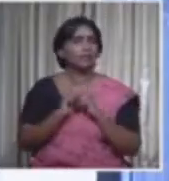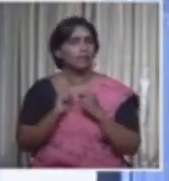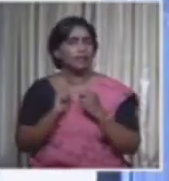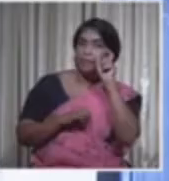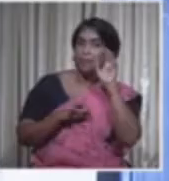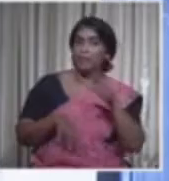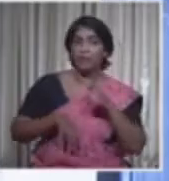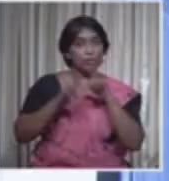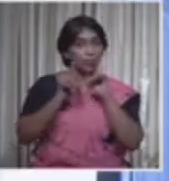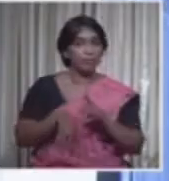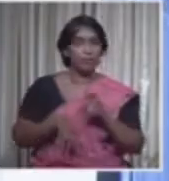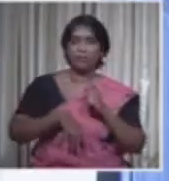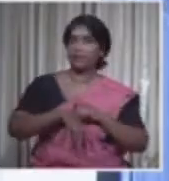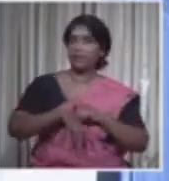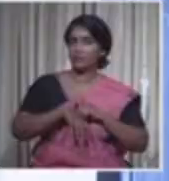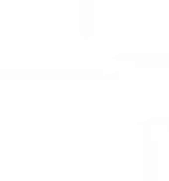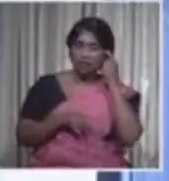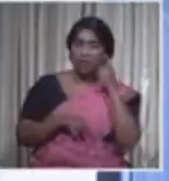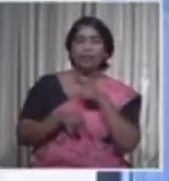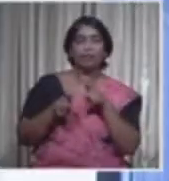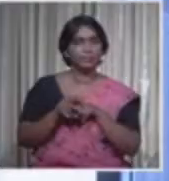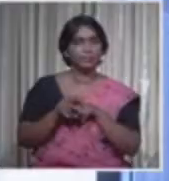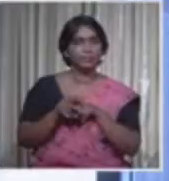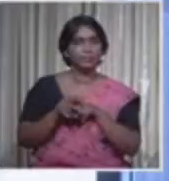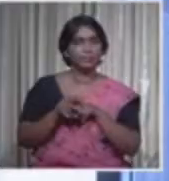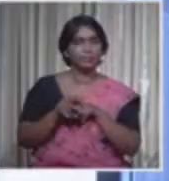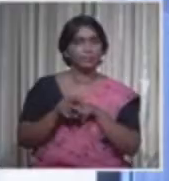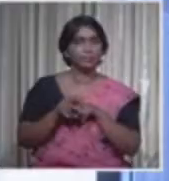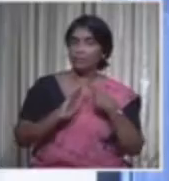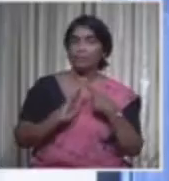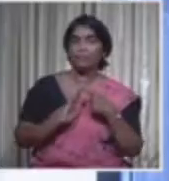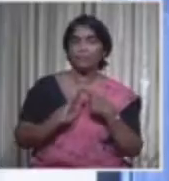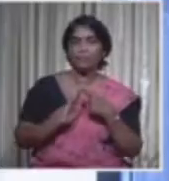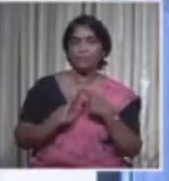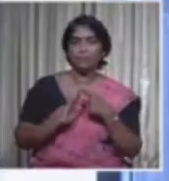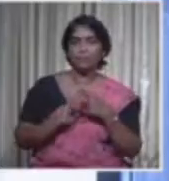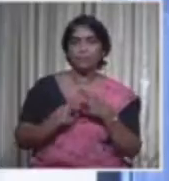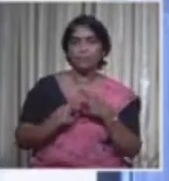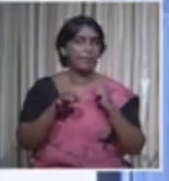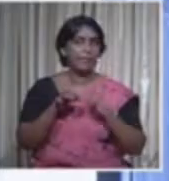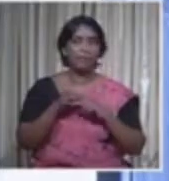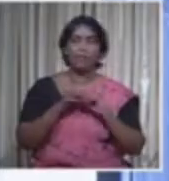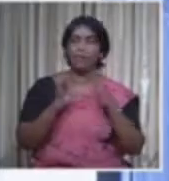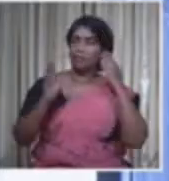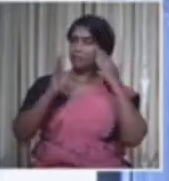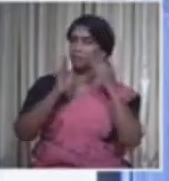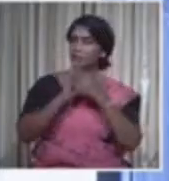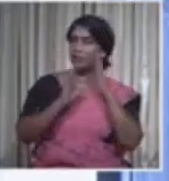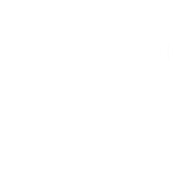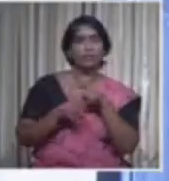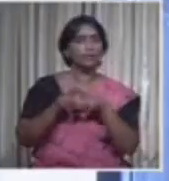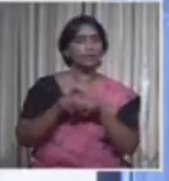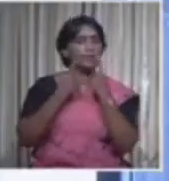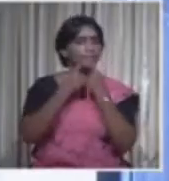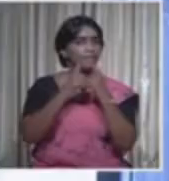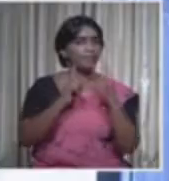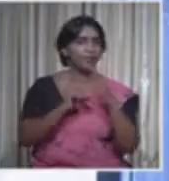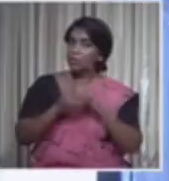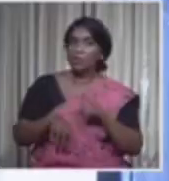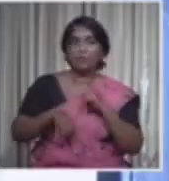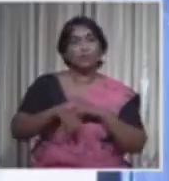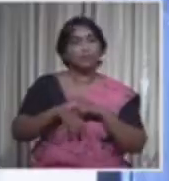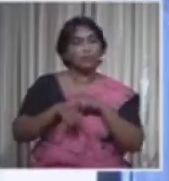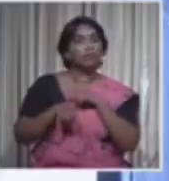இந்த வேளையில் இந்த வரவு செலவு திட்டம் இந்த நாட்டு மக்களின் பல்வேறு பிரச்சனைகளை பல்வேறு கோணங்களில்